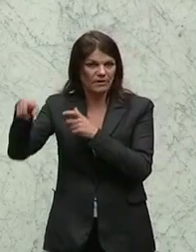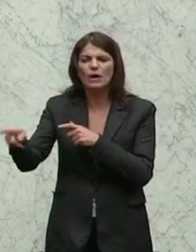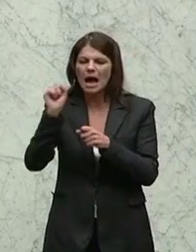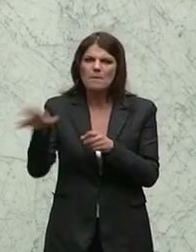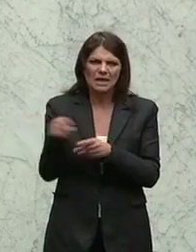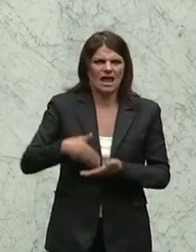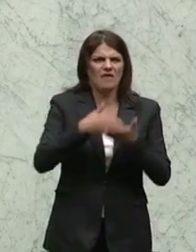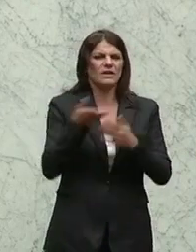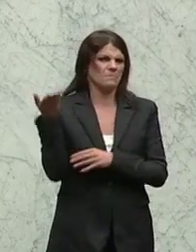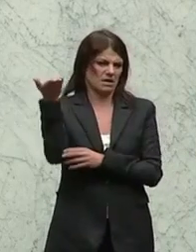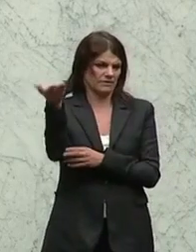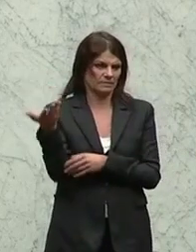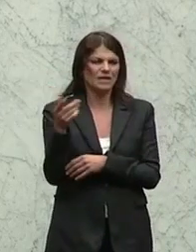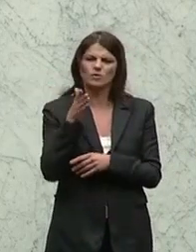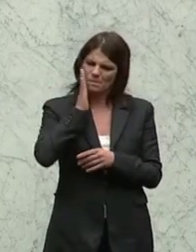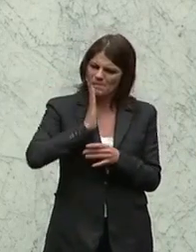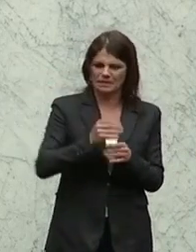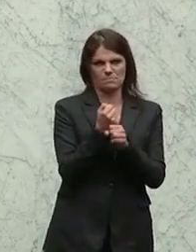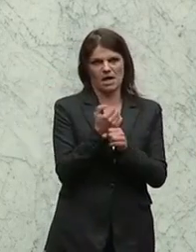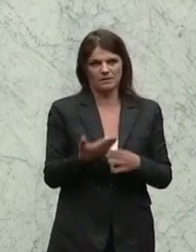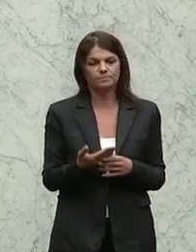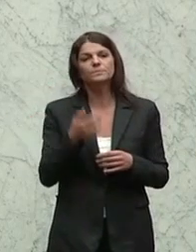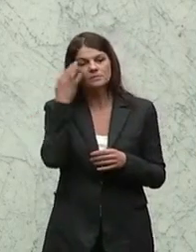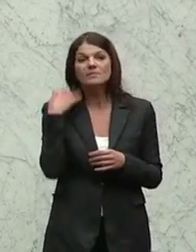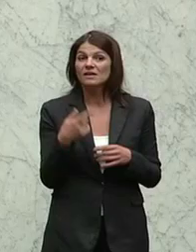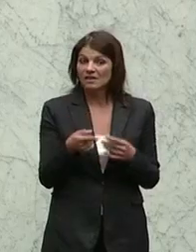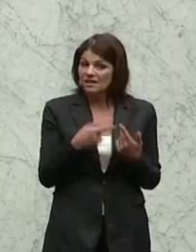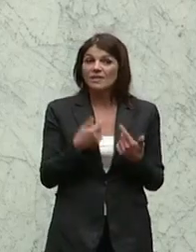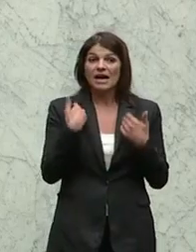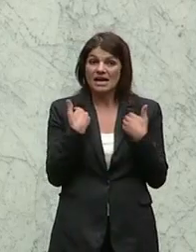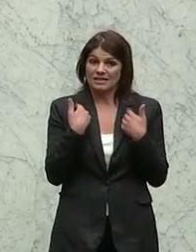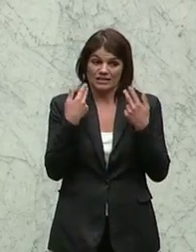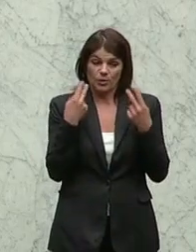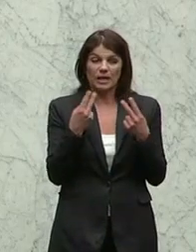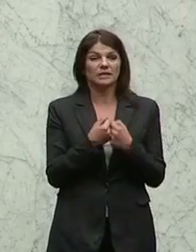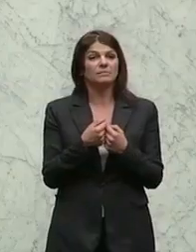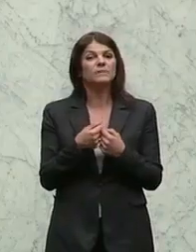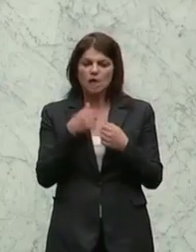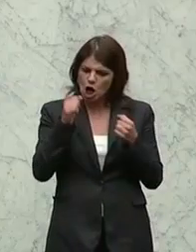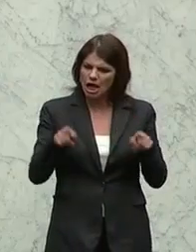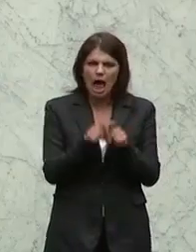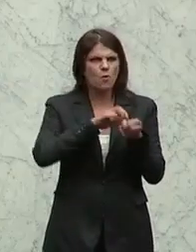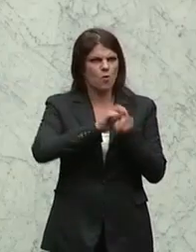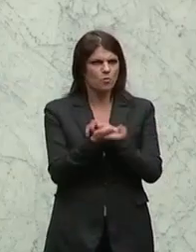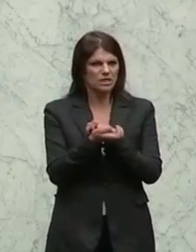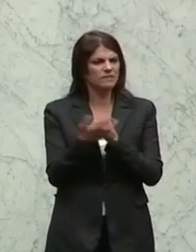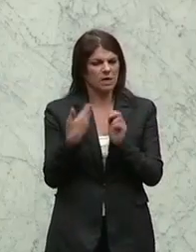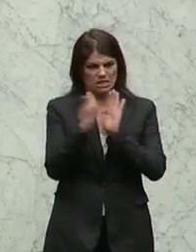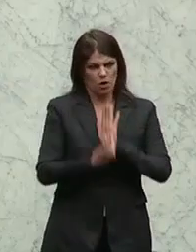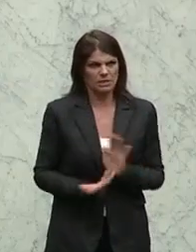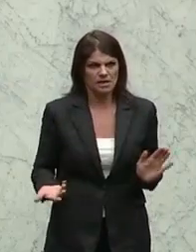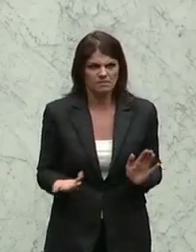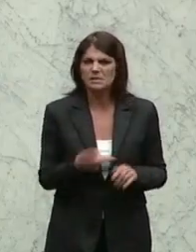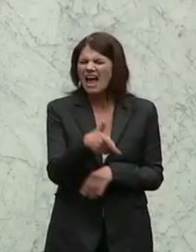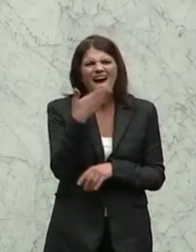Gastronomiebetrieben sicherzustellen. Wir handeln und das freie Mandat hier zählt. Das heißt, man kann hier das umsetzen, was man hier argumentiert.